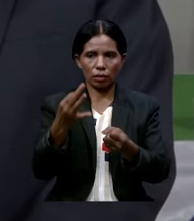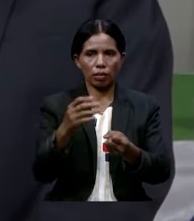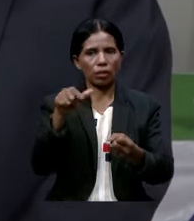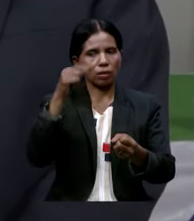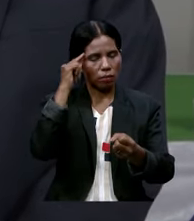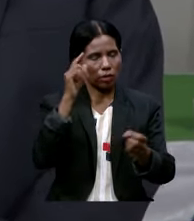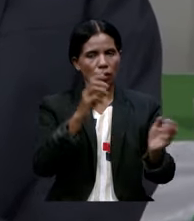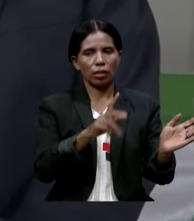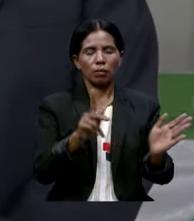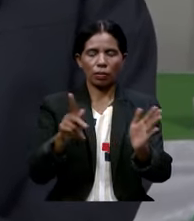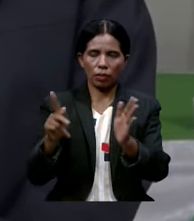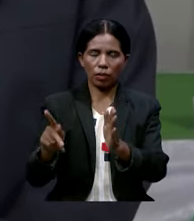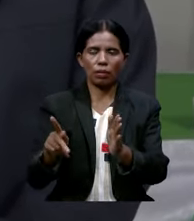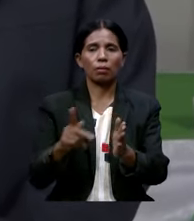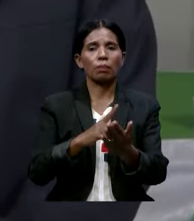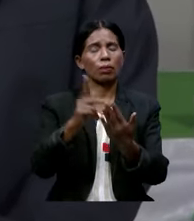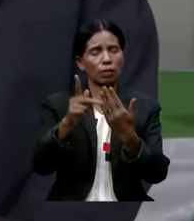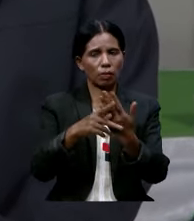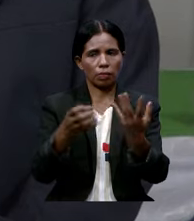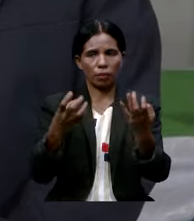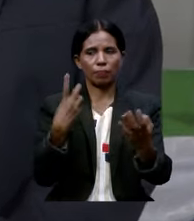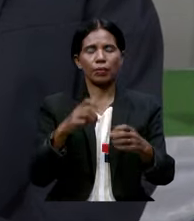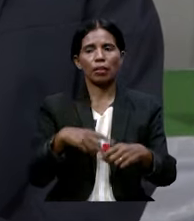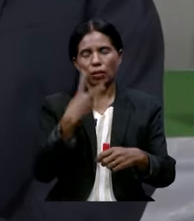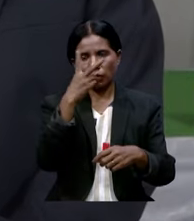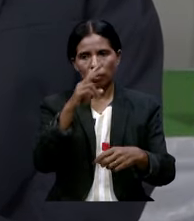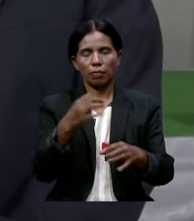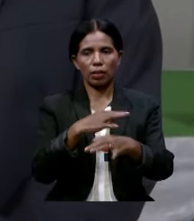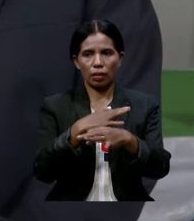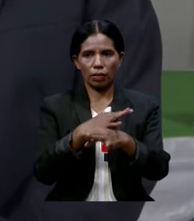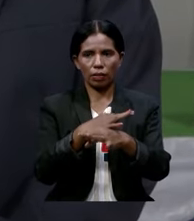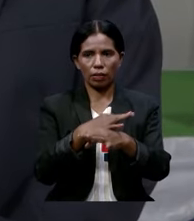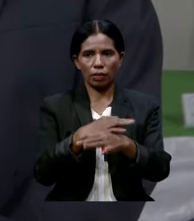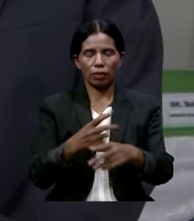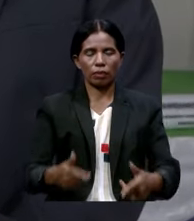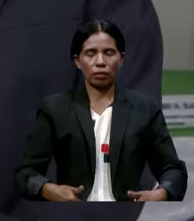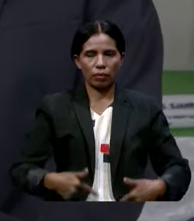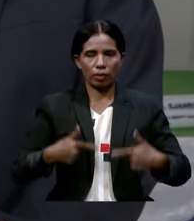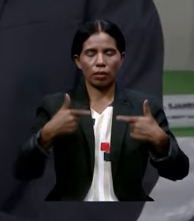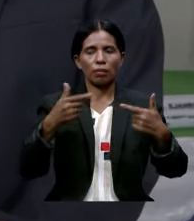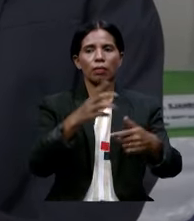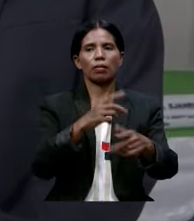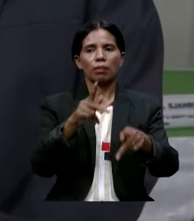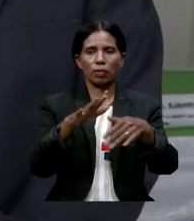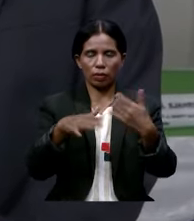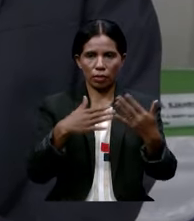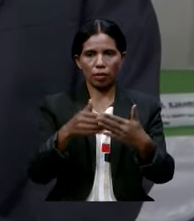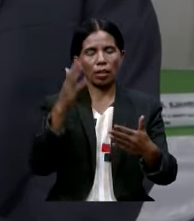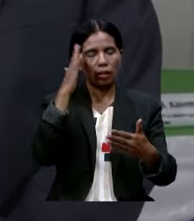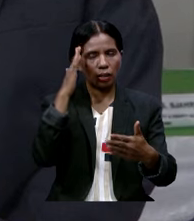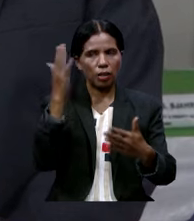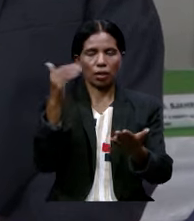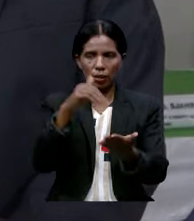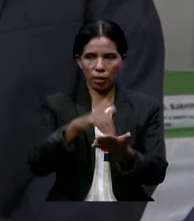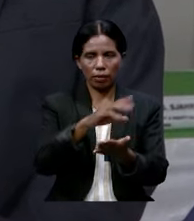iha programa barak, mos intervensaun lili u, unsa bela tu hadia vida moris povo niang, onto ita kar katene fila fali, agora ada